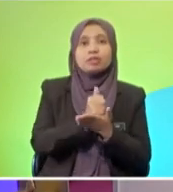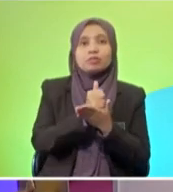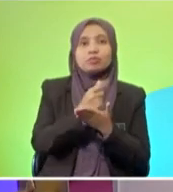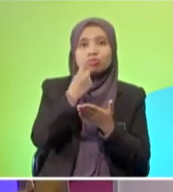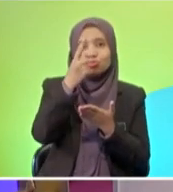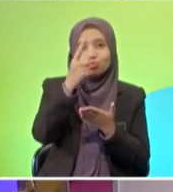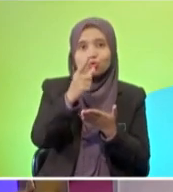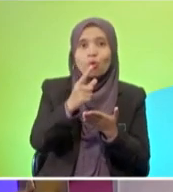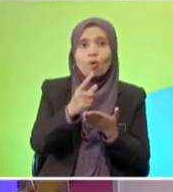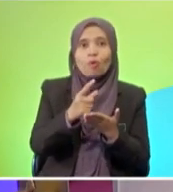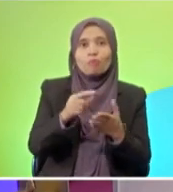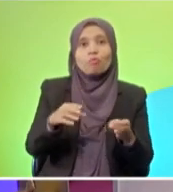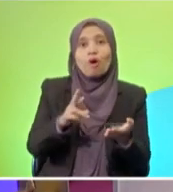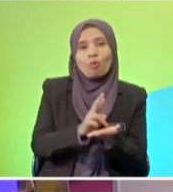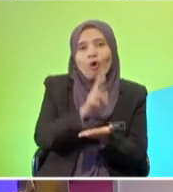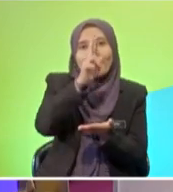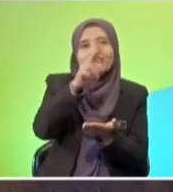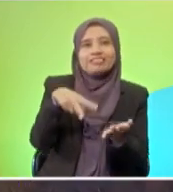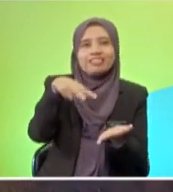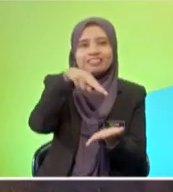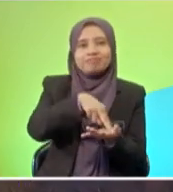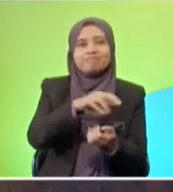Dia menuju ke bulan yang ingin destinasinya